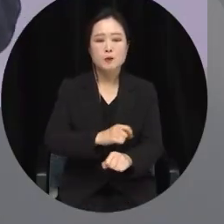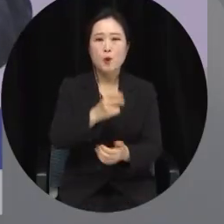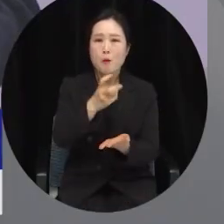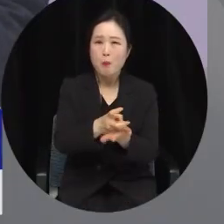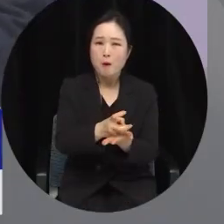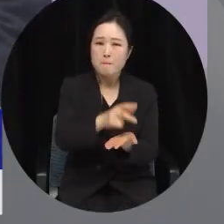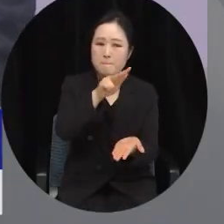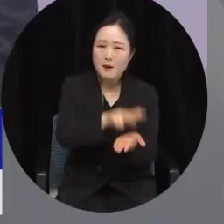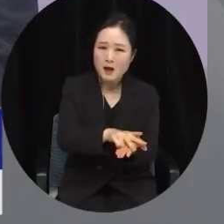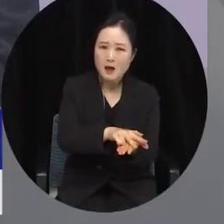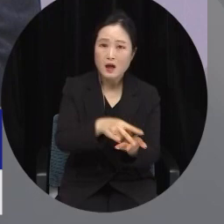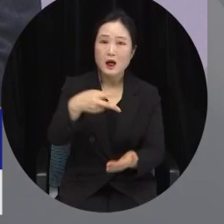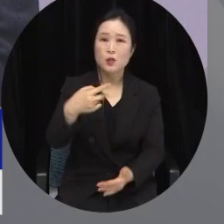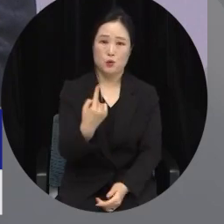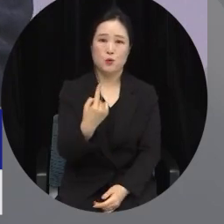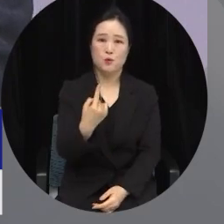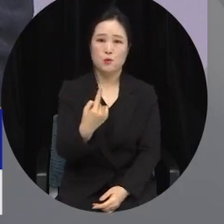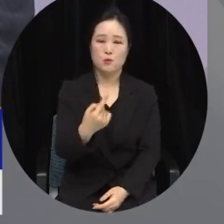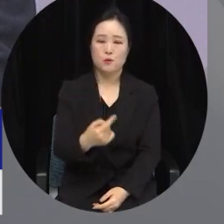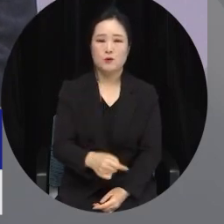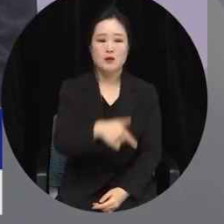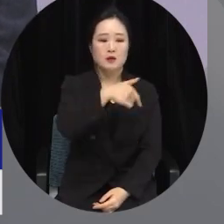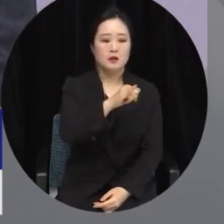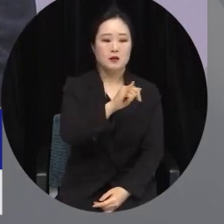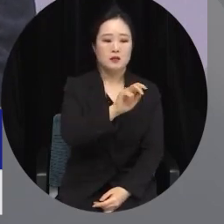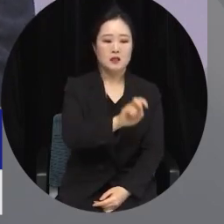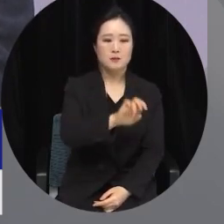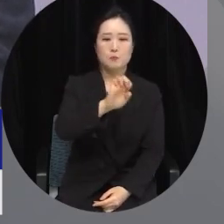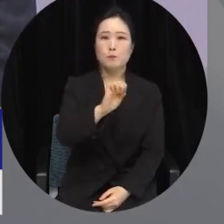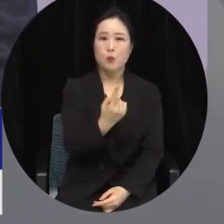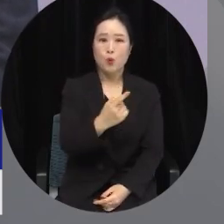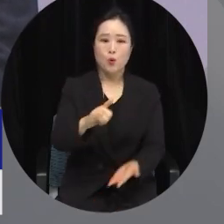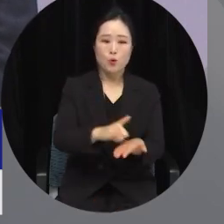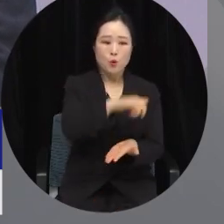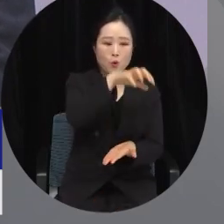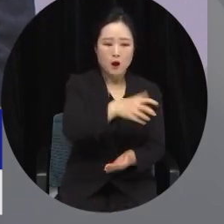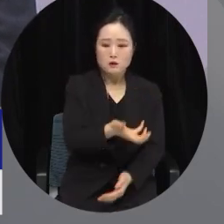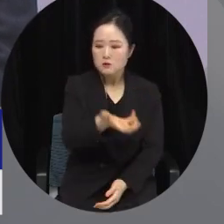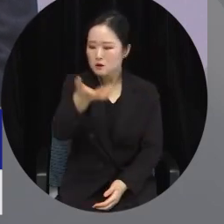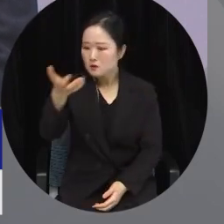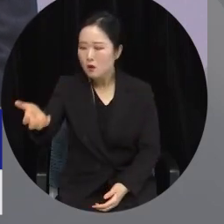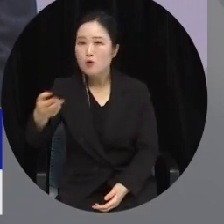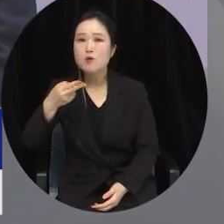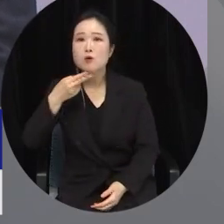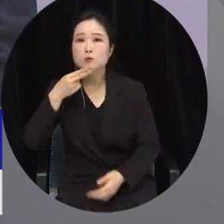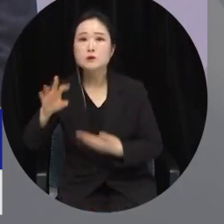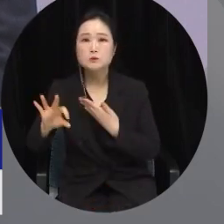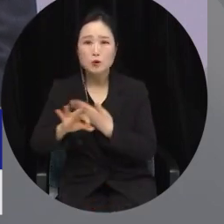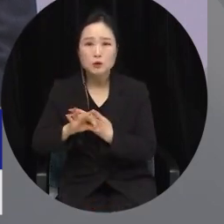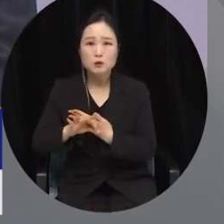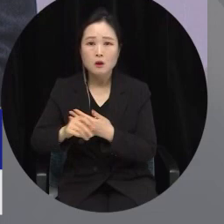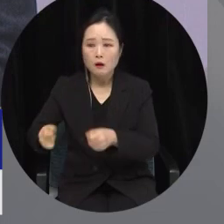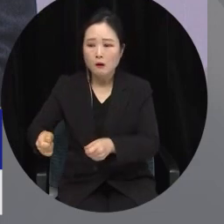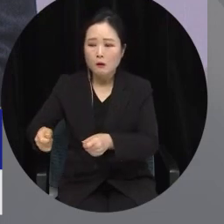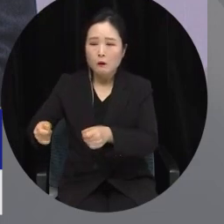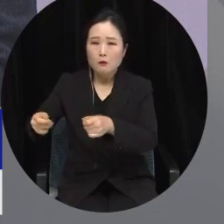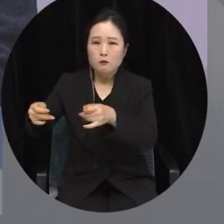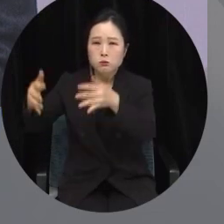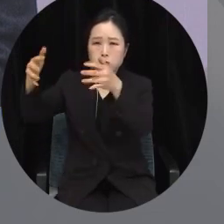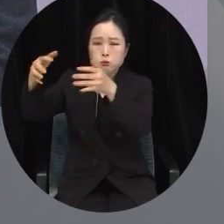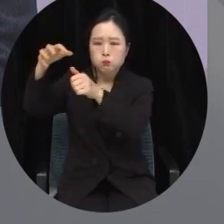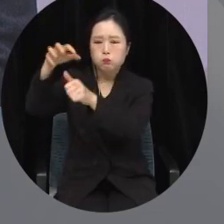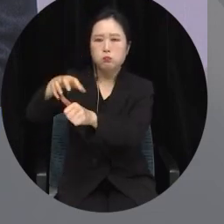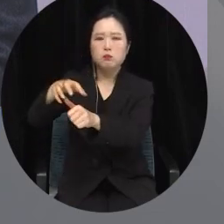만들어도 기본적으로 김포공항을 이전하지 않는 이상 이 층고 제한을 고도 제한을 풀